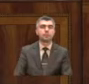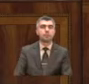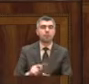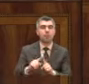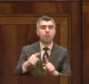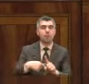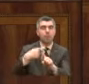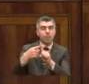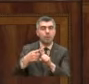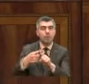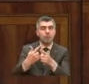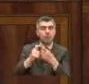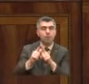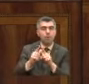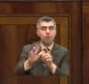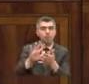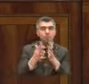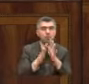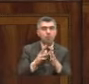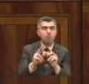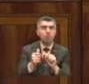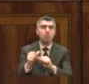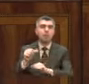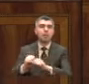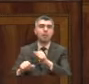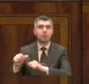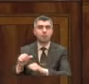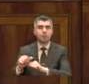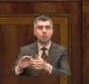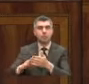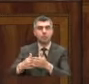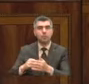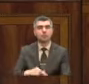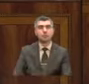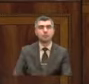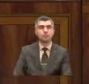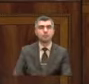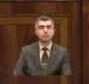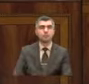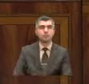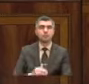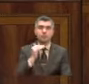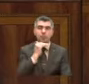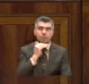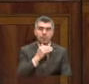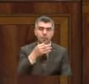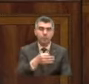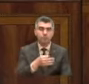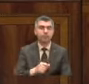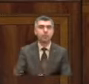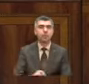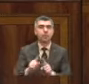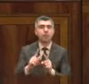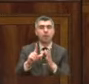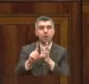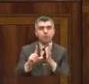إرهاصات التغير المناخي اللي هي إرهاصات أصبحت جدية. ثم التسريع بتنفيذ مقتضيات قانون